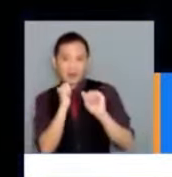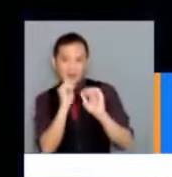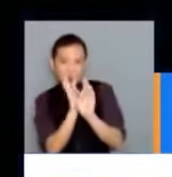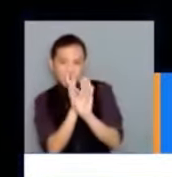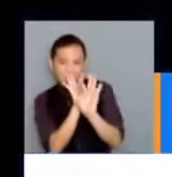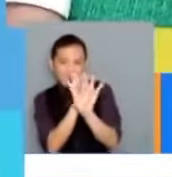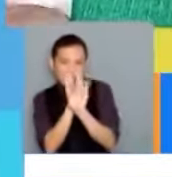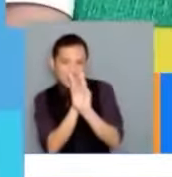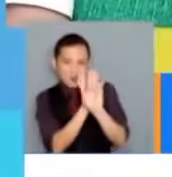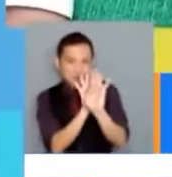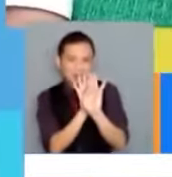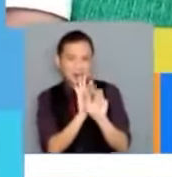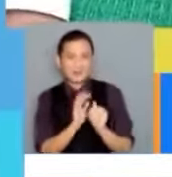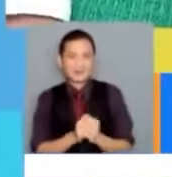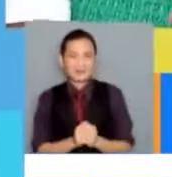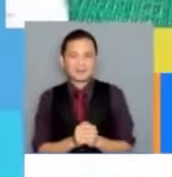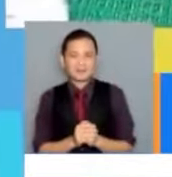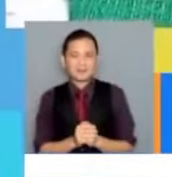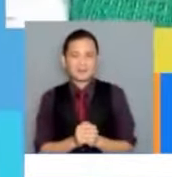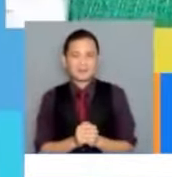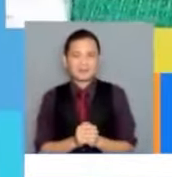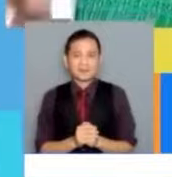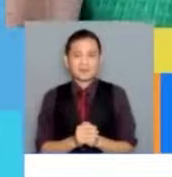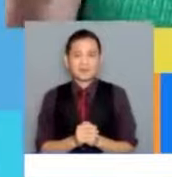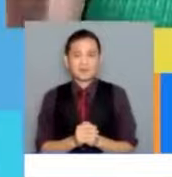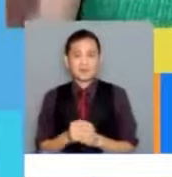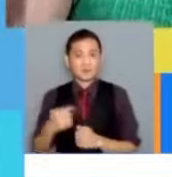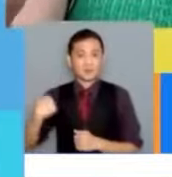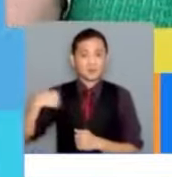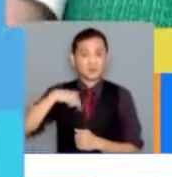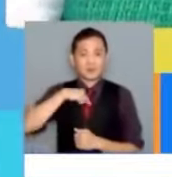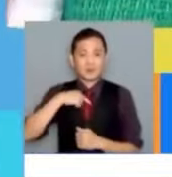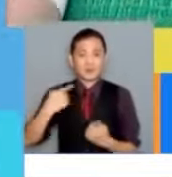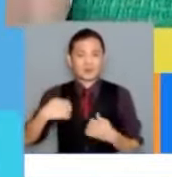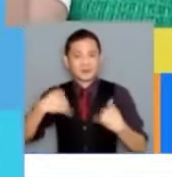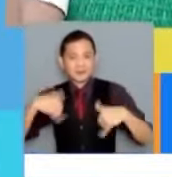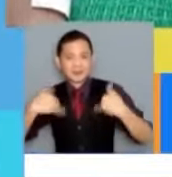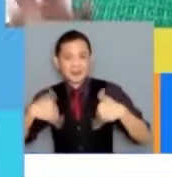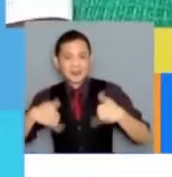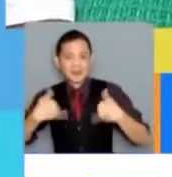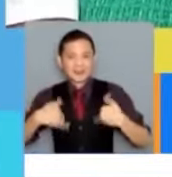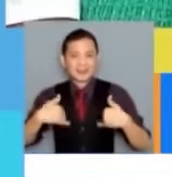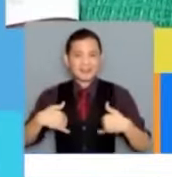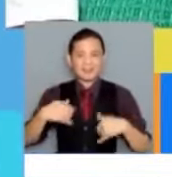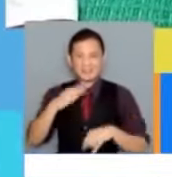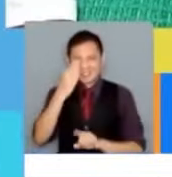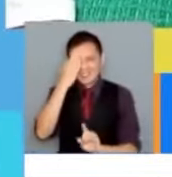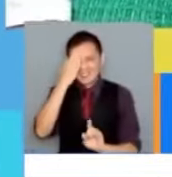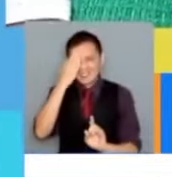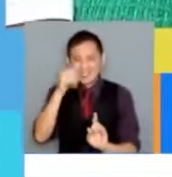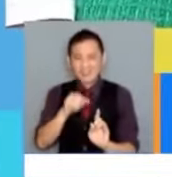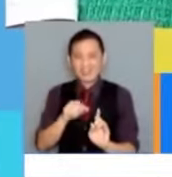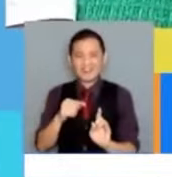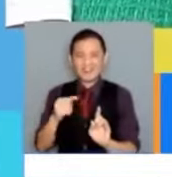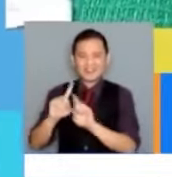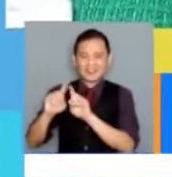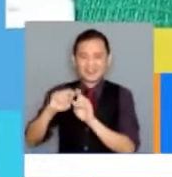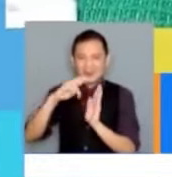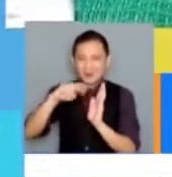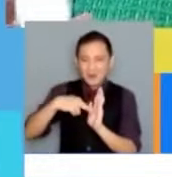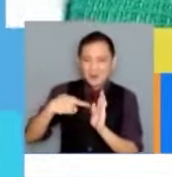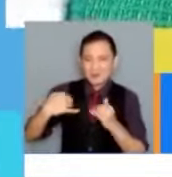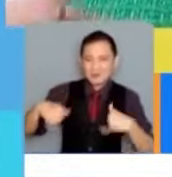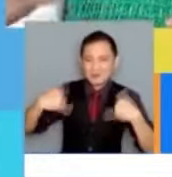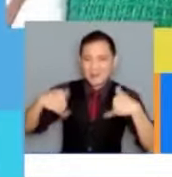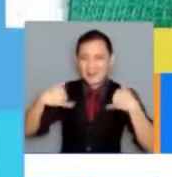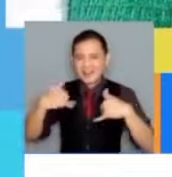Yung Femme MNL, kalaro ko sila, naglalaro kami ng Hator-Hator. Ako si Alena at glinast ko sila. Sabi ko, ang saya niya namang kasama. So,